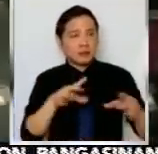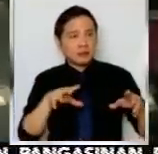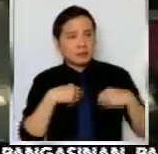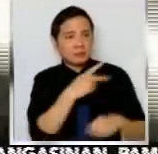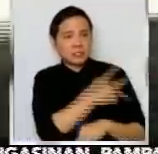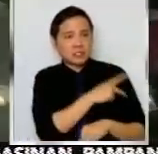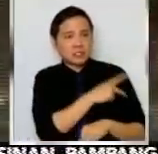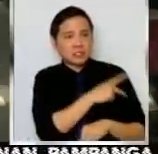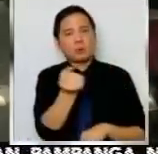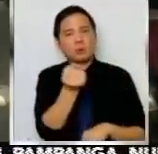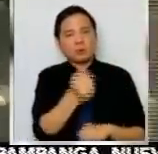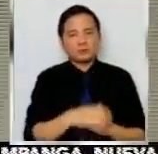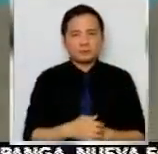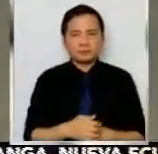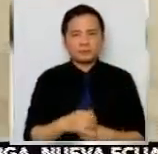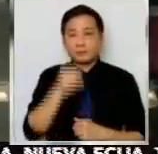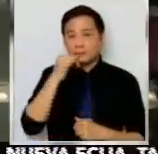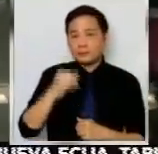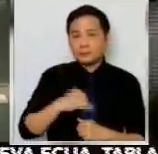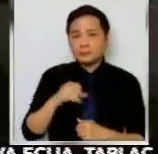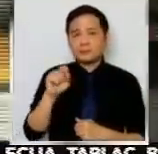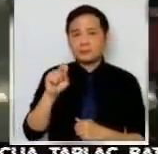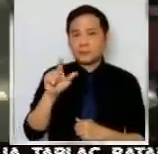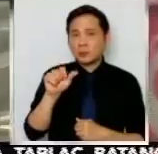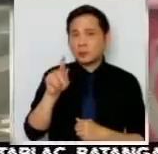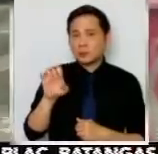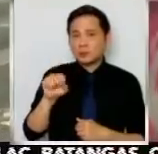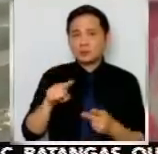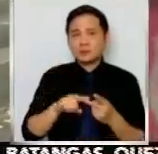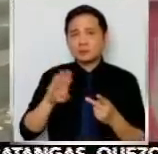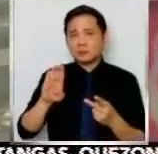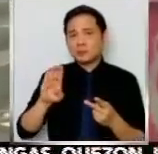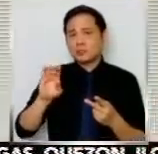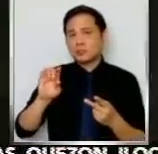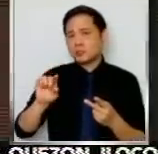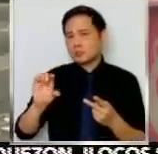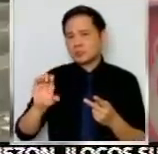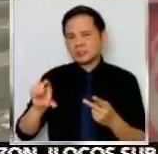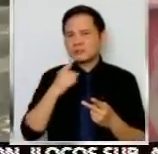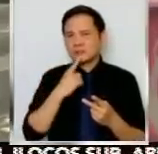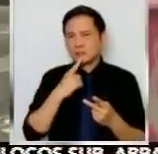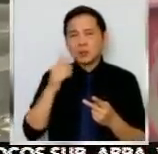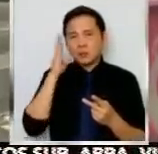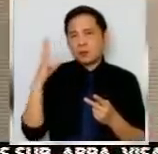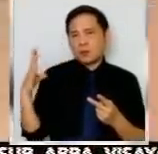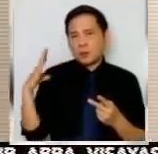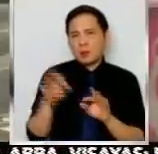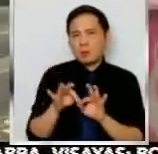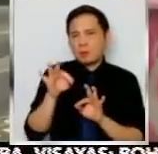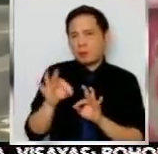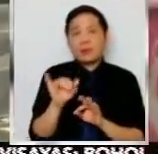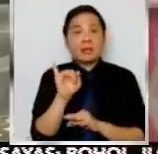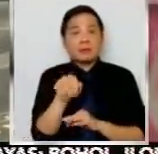naman ang St. Luke's Hospital Quezon City at BGC na asahan ang mas mahabang paghihintay para sa mga magpapakonsulta sa mga COVID-related